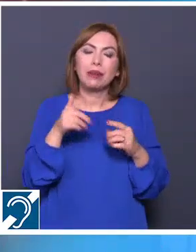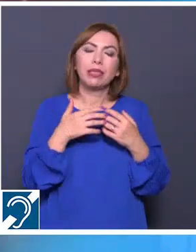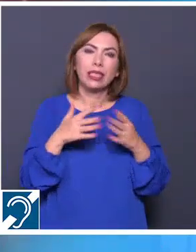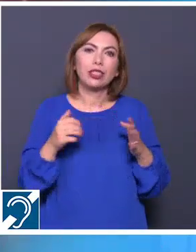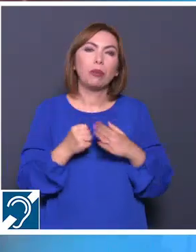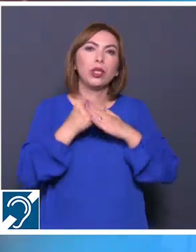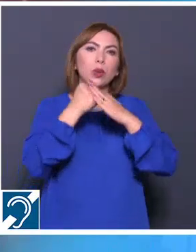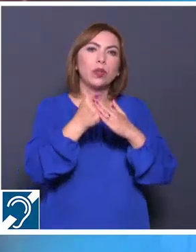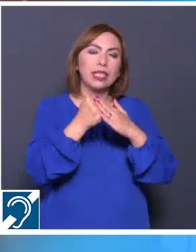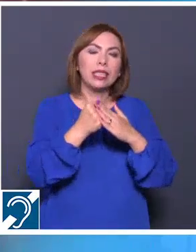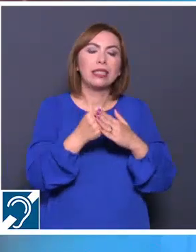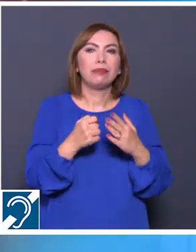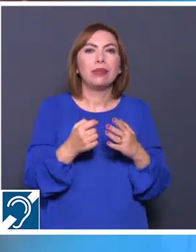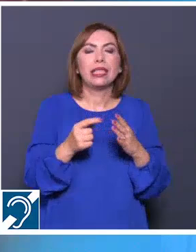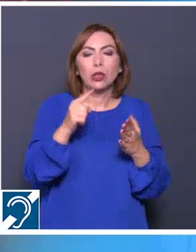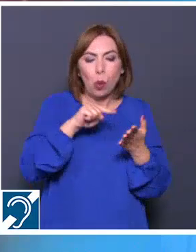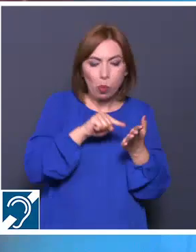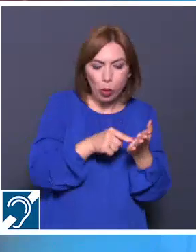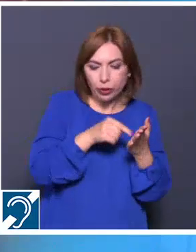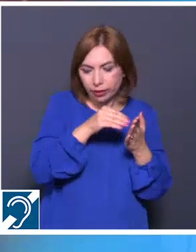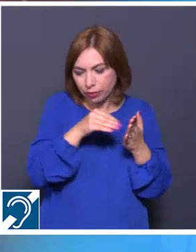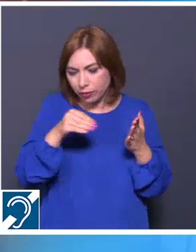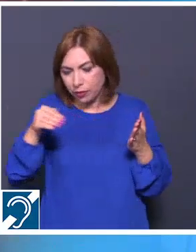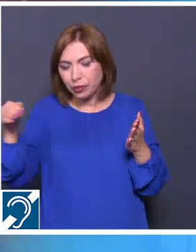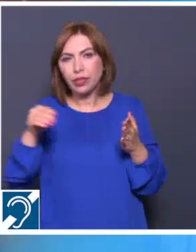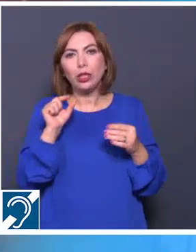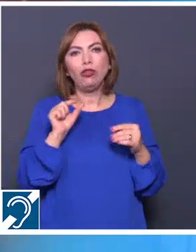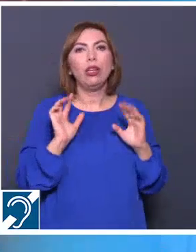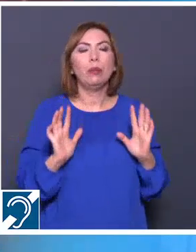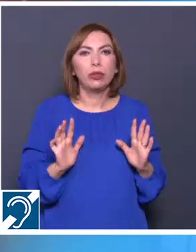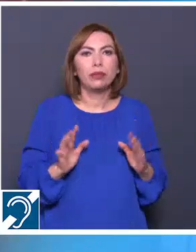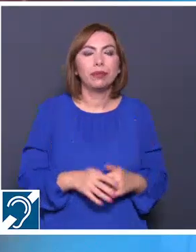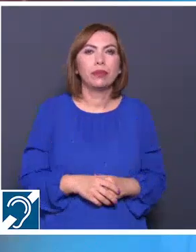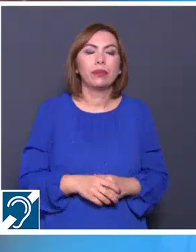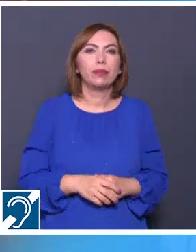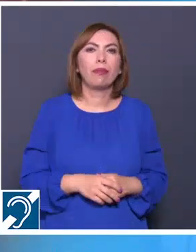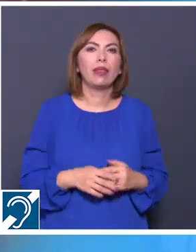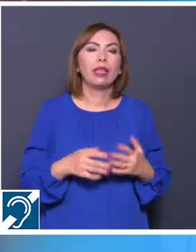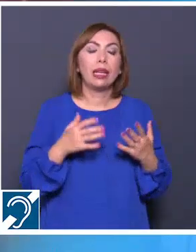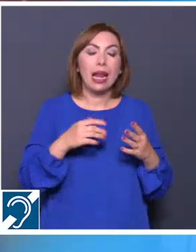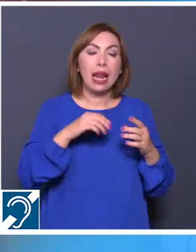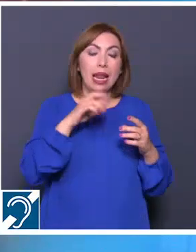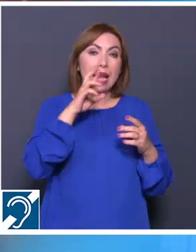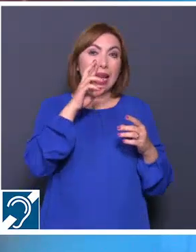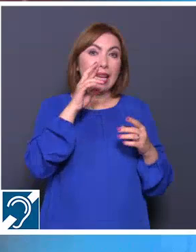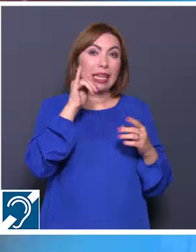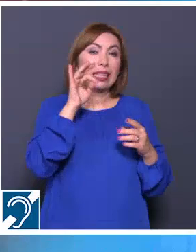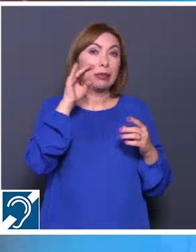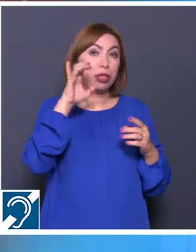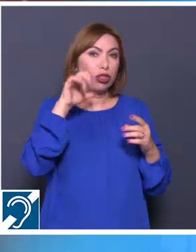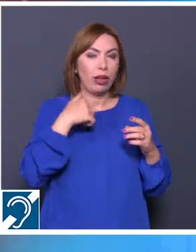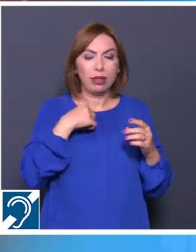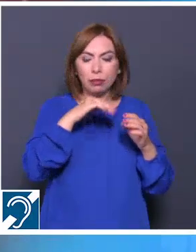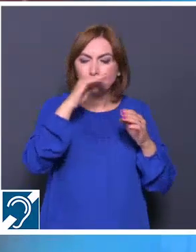susțină. Dintr-un punct încolo, cel puțin. Ca ritmician... E destul